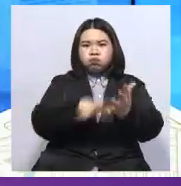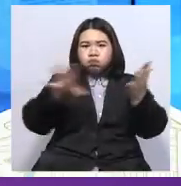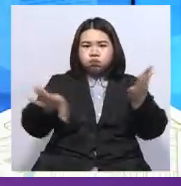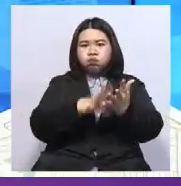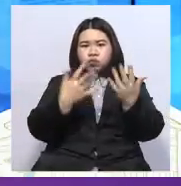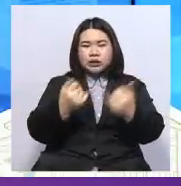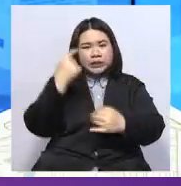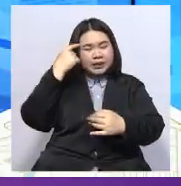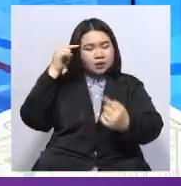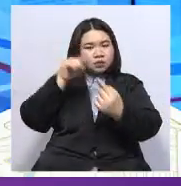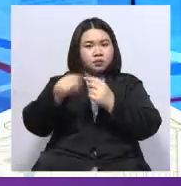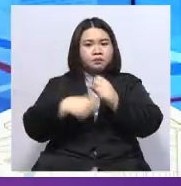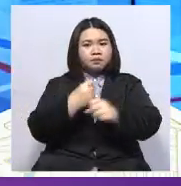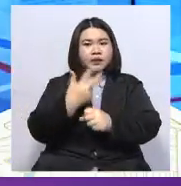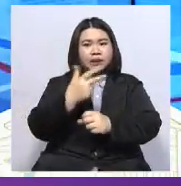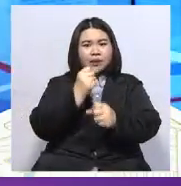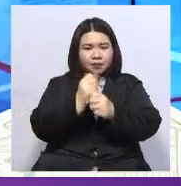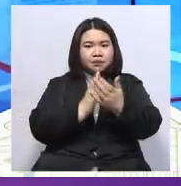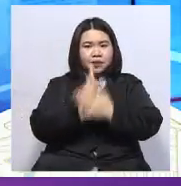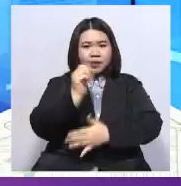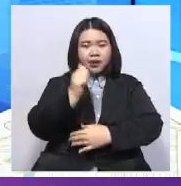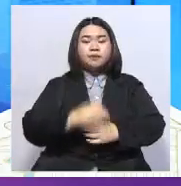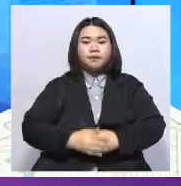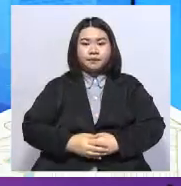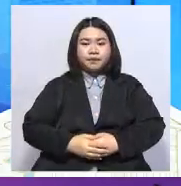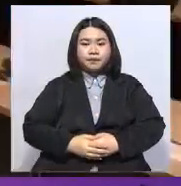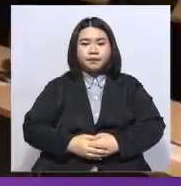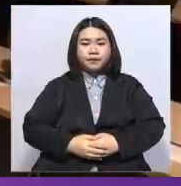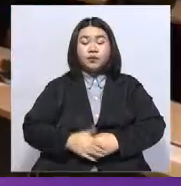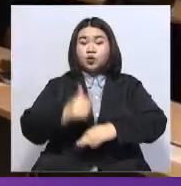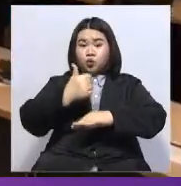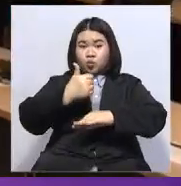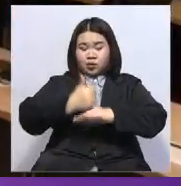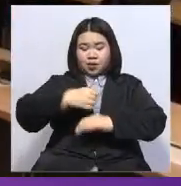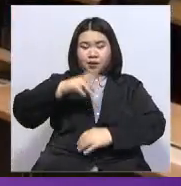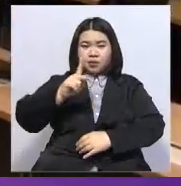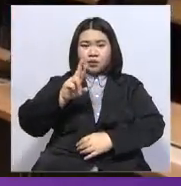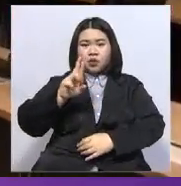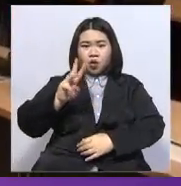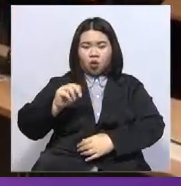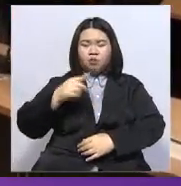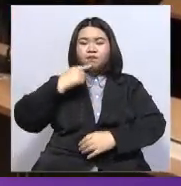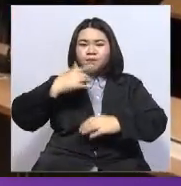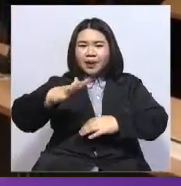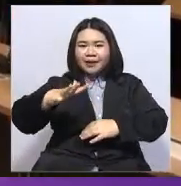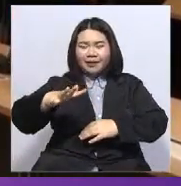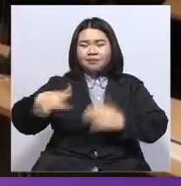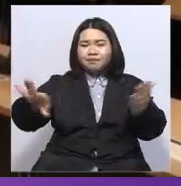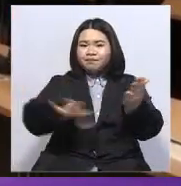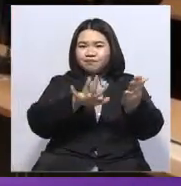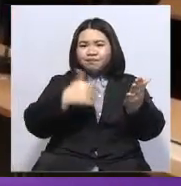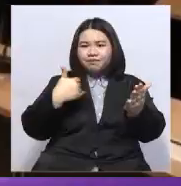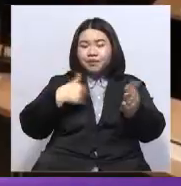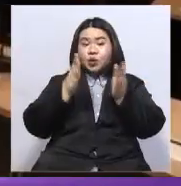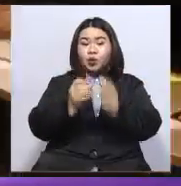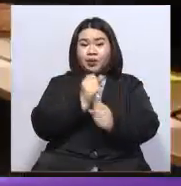งเป้าว่า3ปีน่าจะเห็นผลเป็นรูปธรรมค่ะนายจตุพรบุรุษพัฒน์อธิบดีกรมทรัพยากรทางทะเลและชายฝั่งพร้อมด้วยนักวิชา